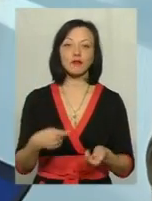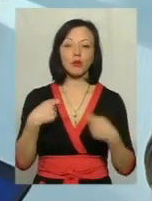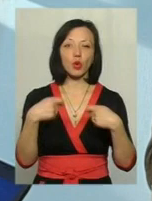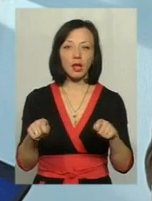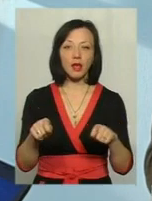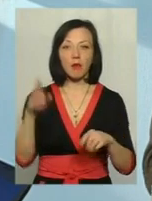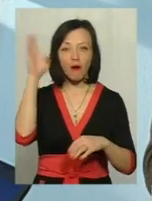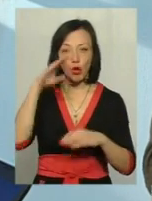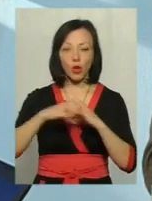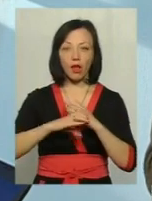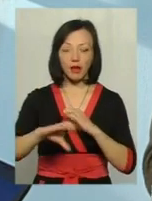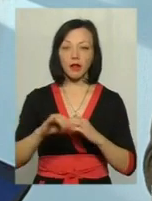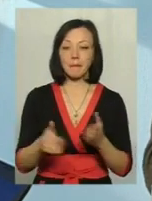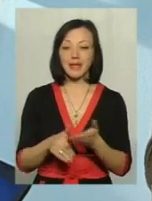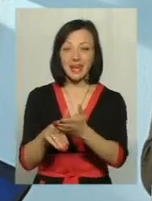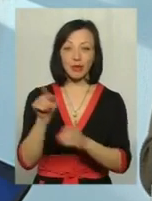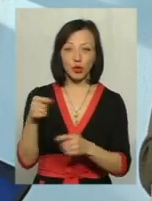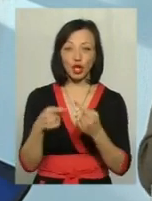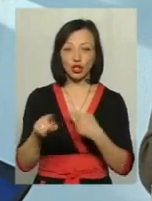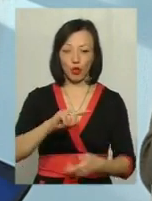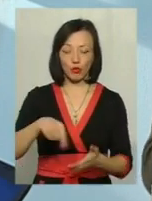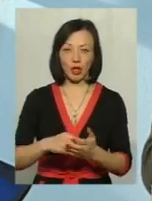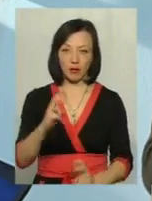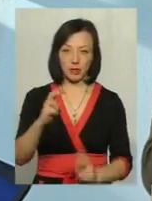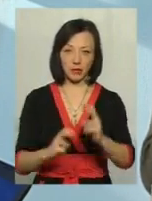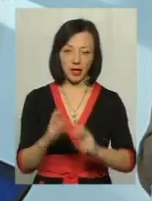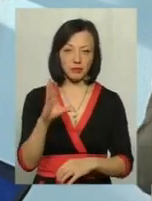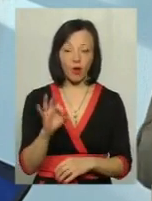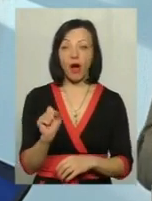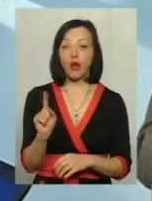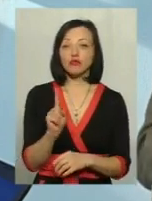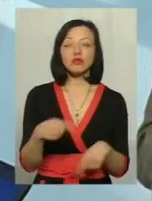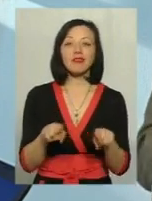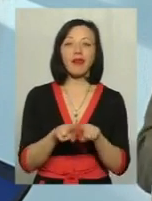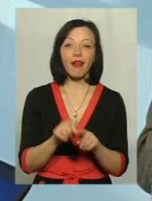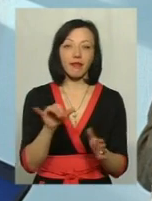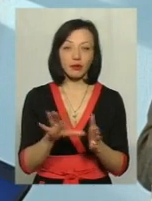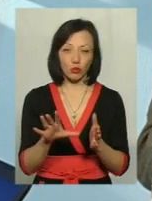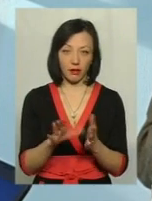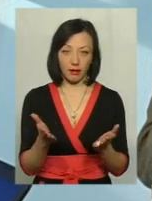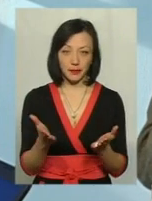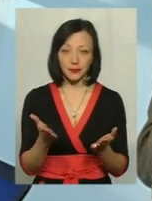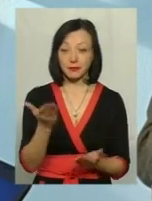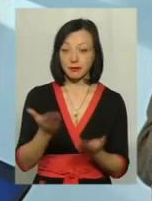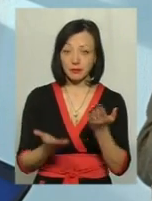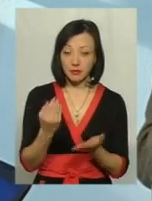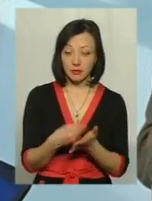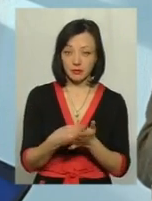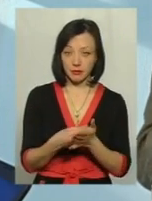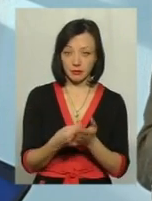продаємо водоканалу, тобто підтримуємо ще інші комунальні підприємства. А що таке власна електроенергія? Якщо в